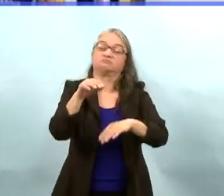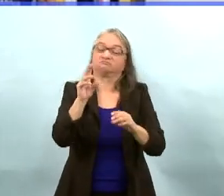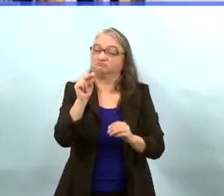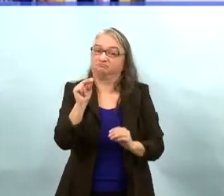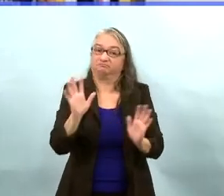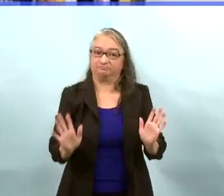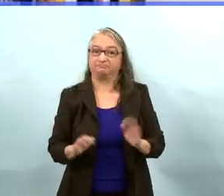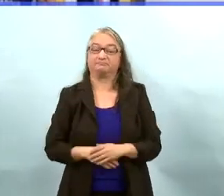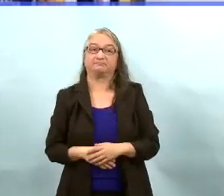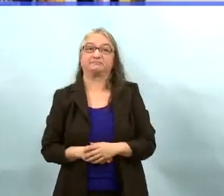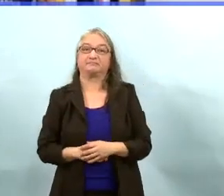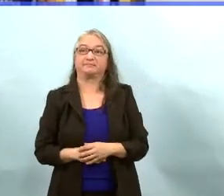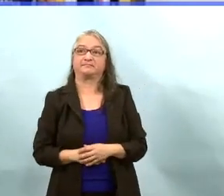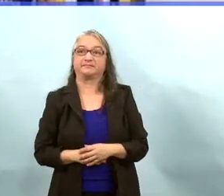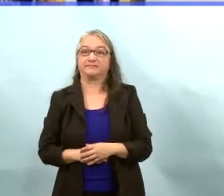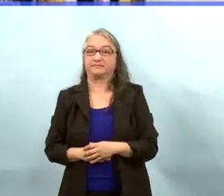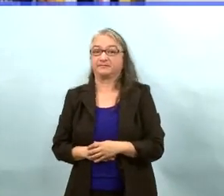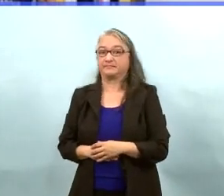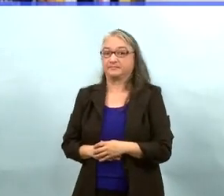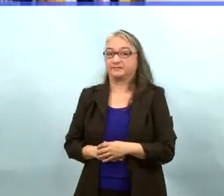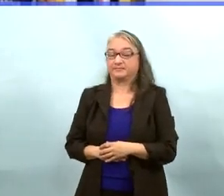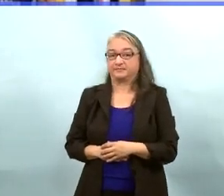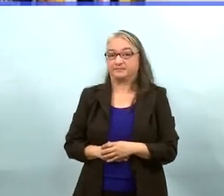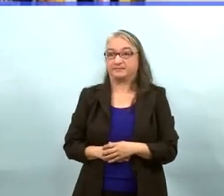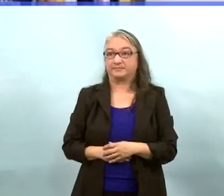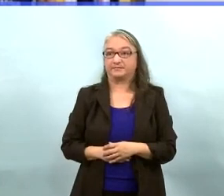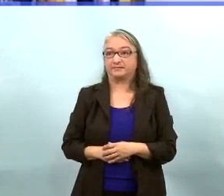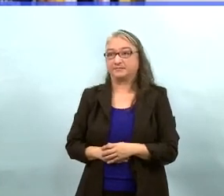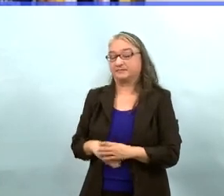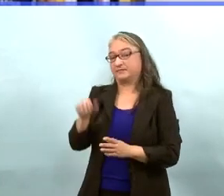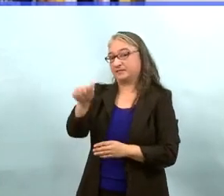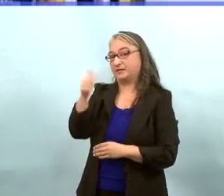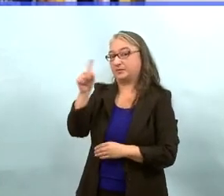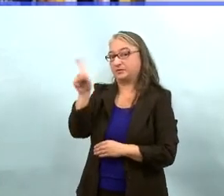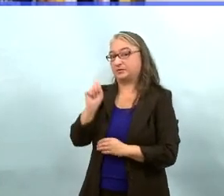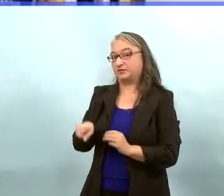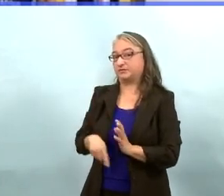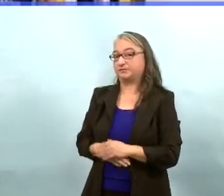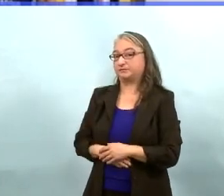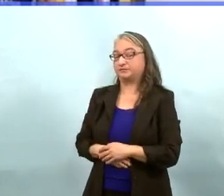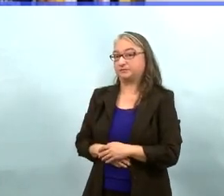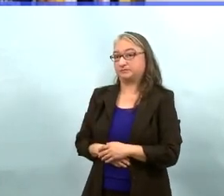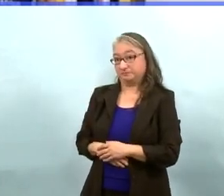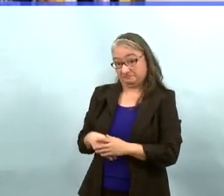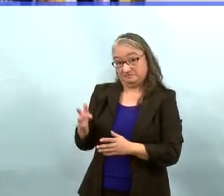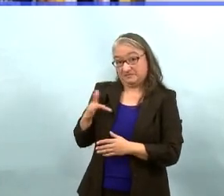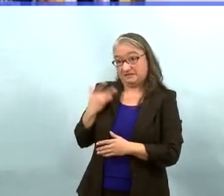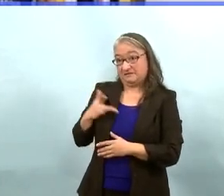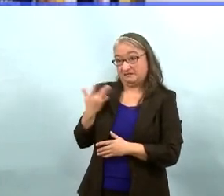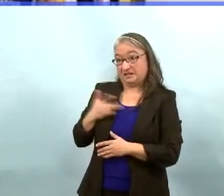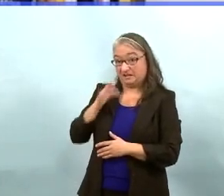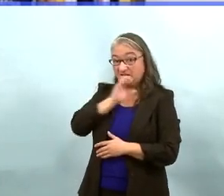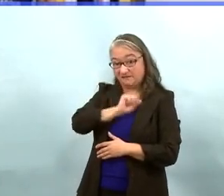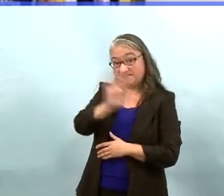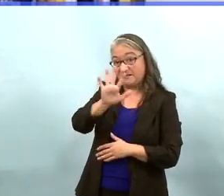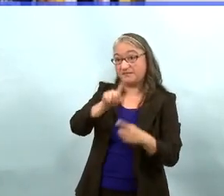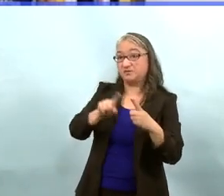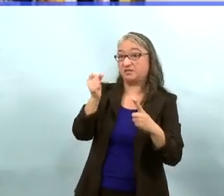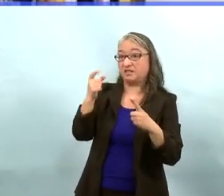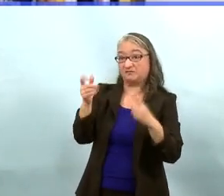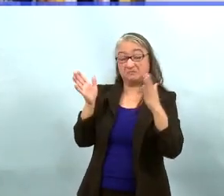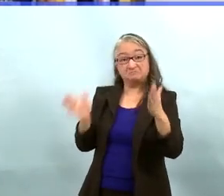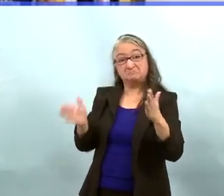Je me demande également combien de temps est-ce que ça va prendre pour arriver à 75%